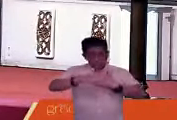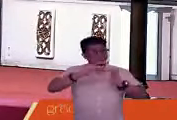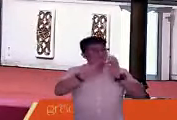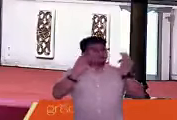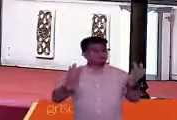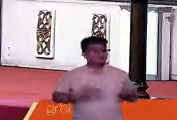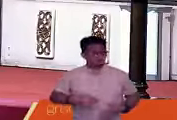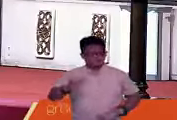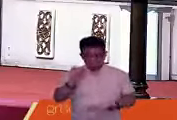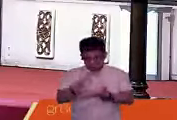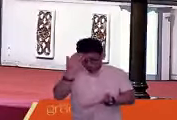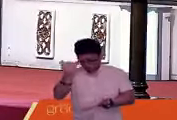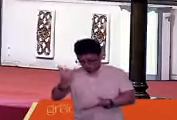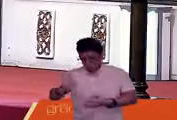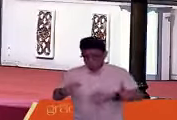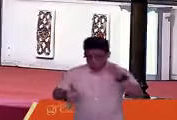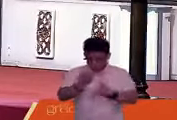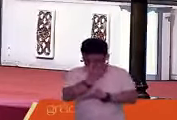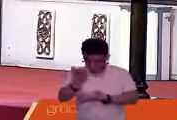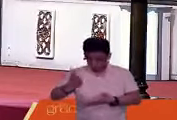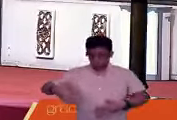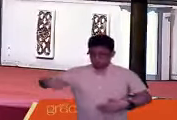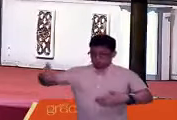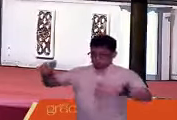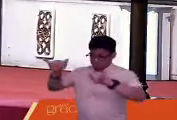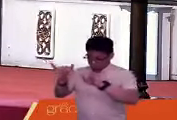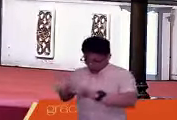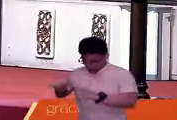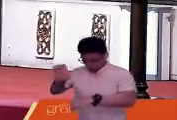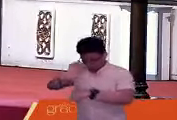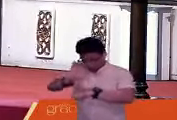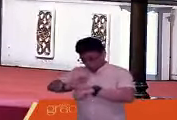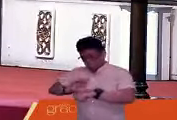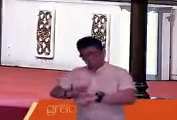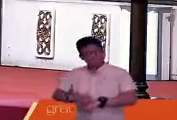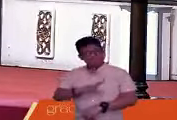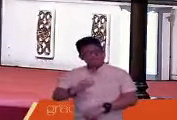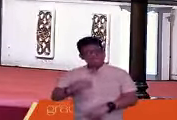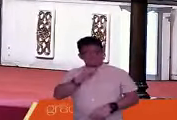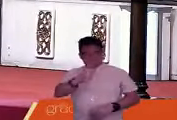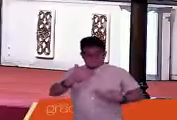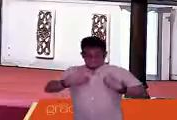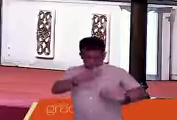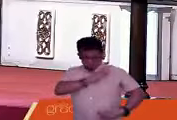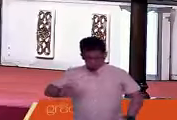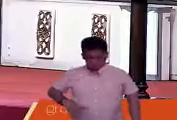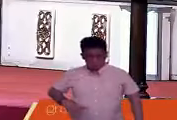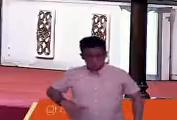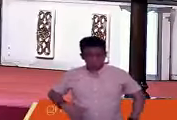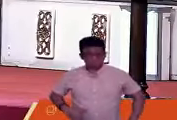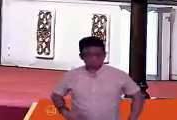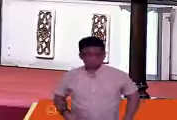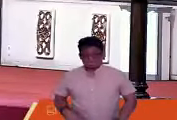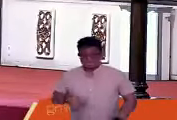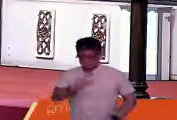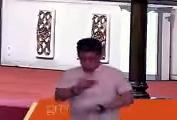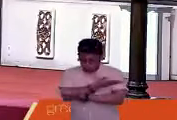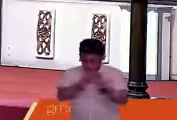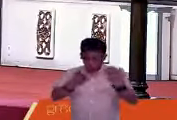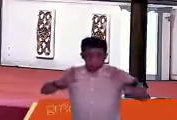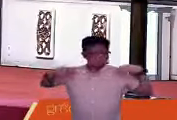na nga, kung ikaw niya karon nga wala pa si Kristo sa imong kasing-kasing, siguro agyud. O kung ikaw membro